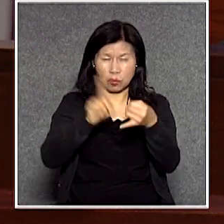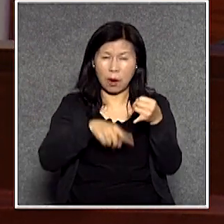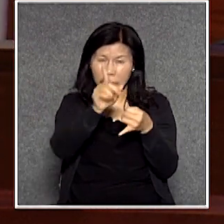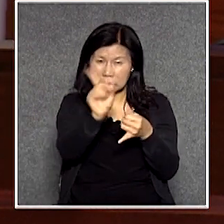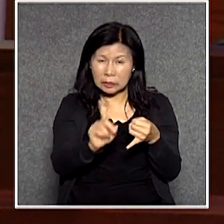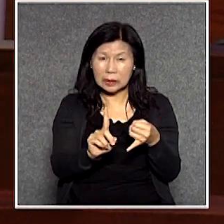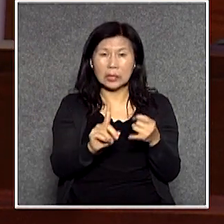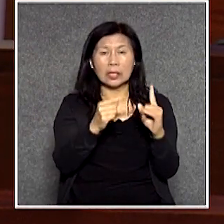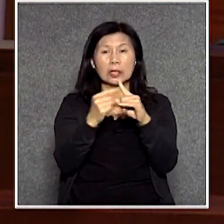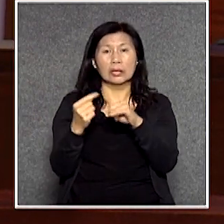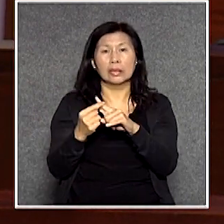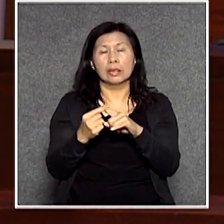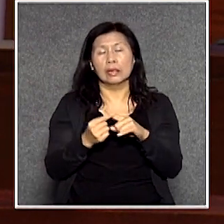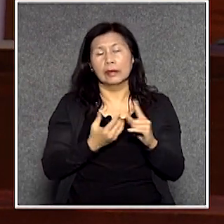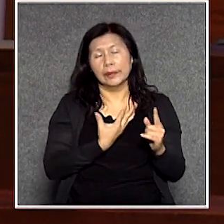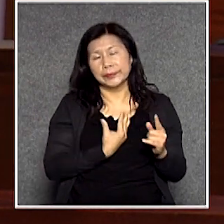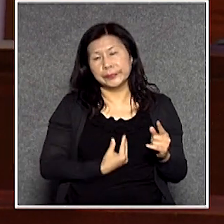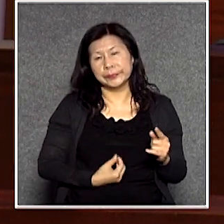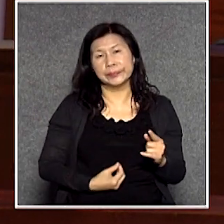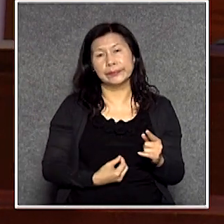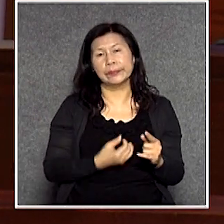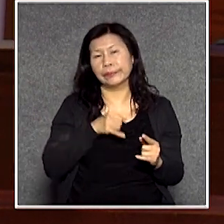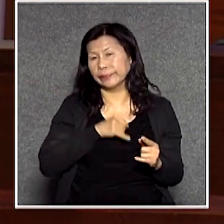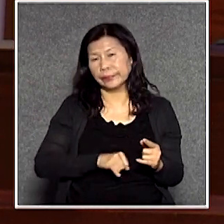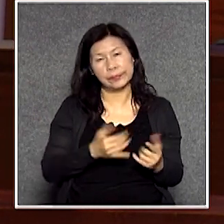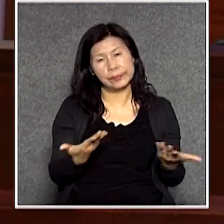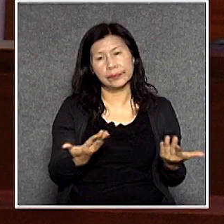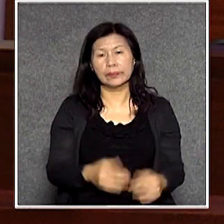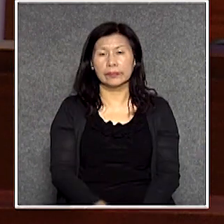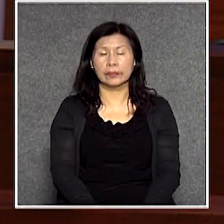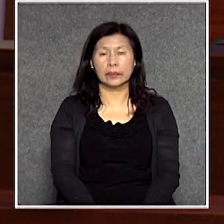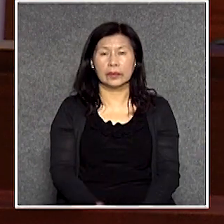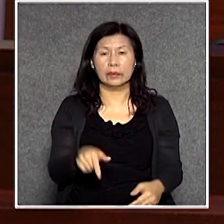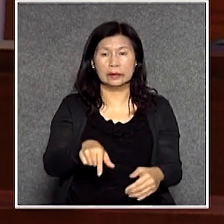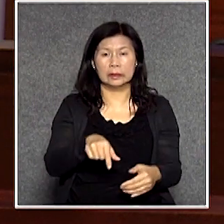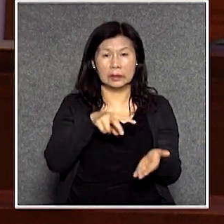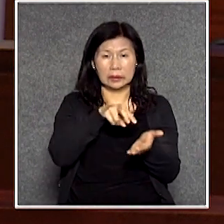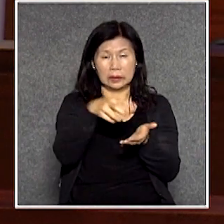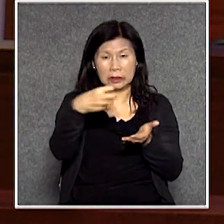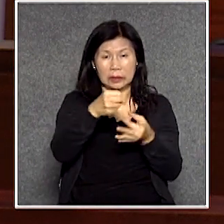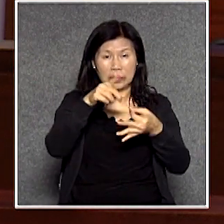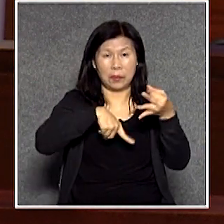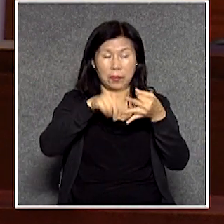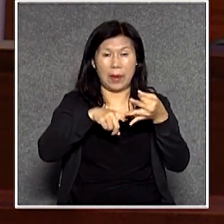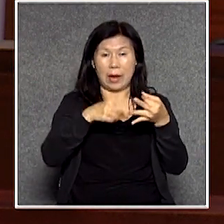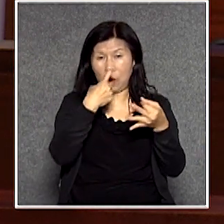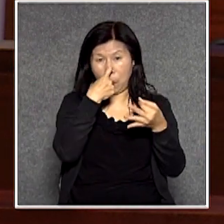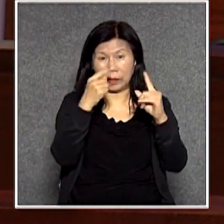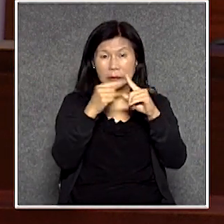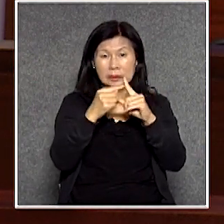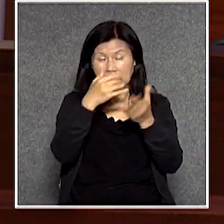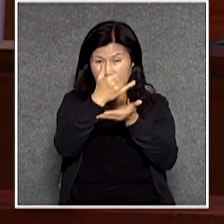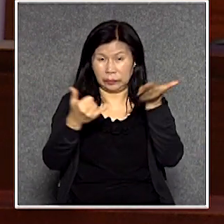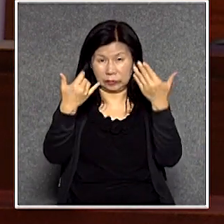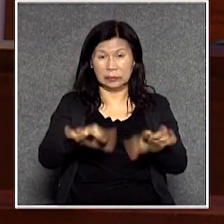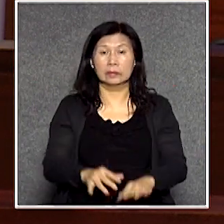令人非常之沮喪、失望，係咪？呢個行政總裁韋達誠，喂離職嘅時